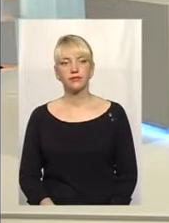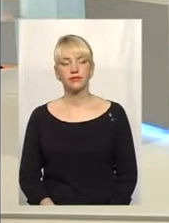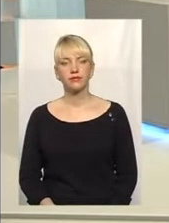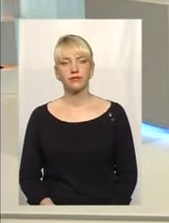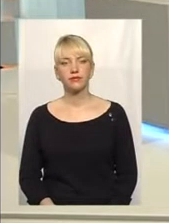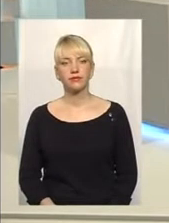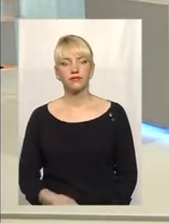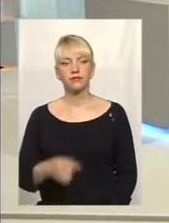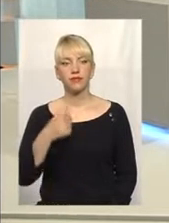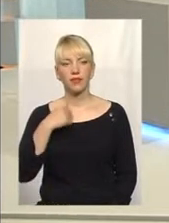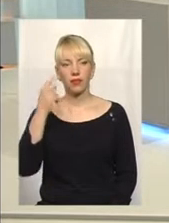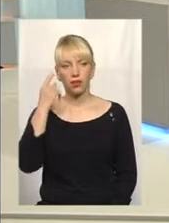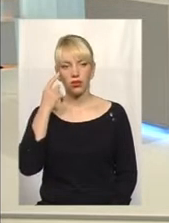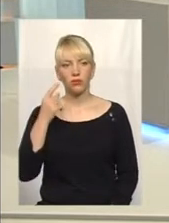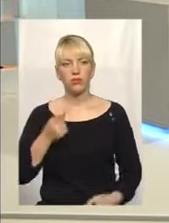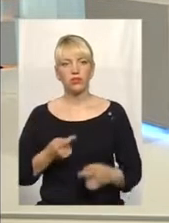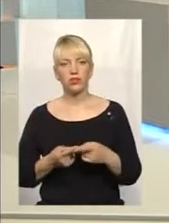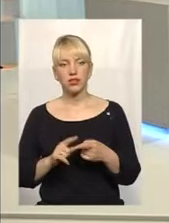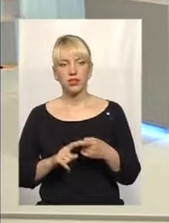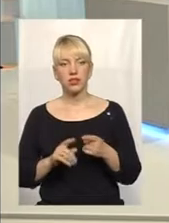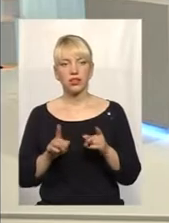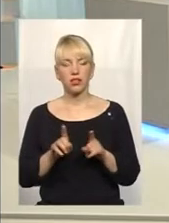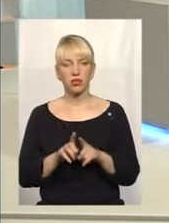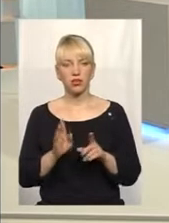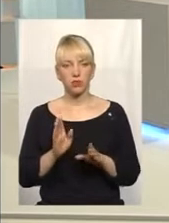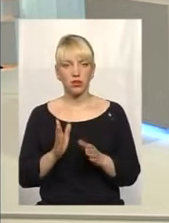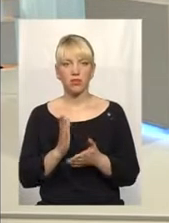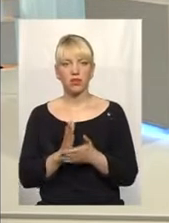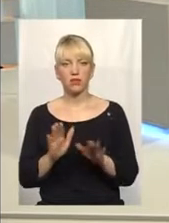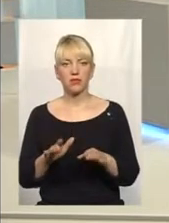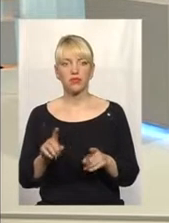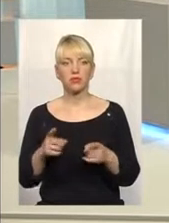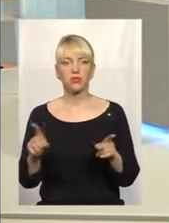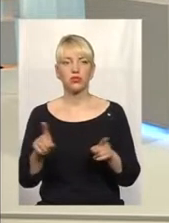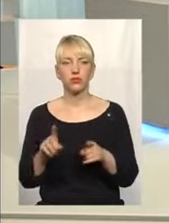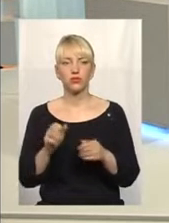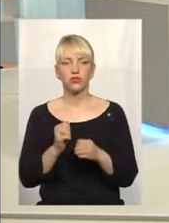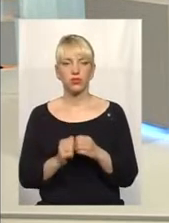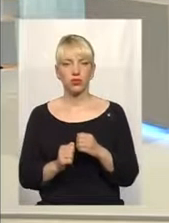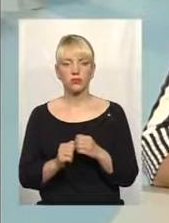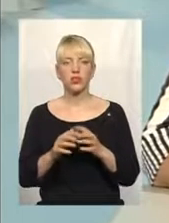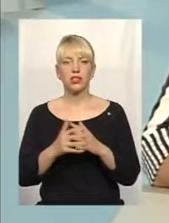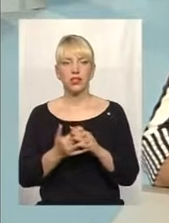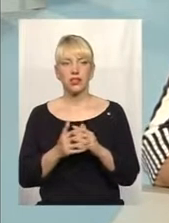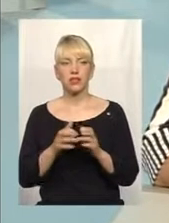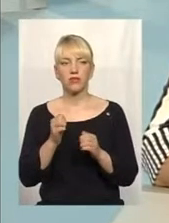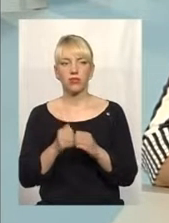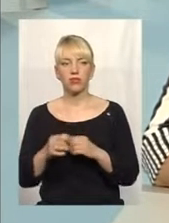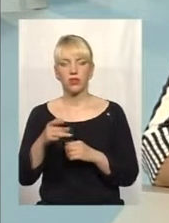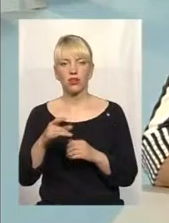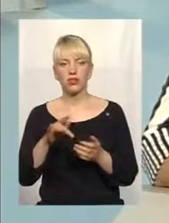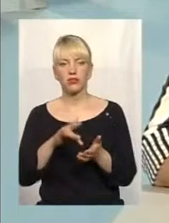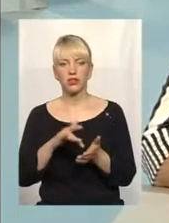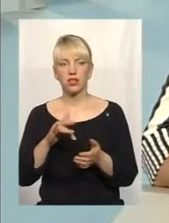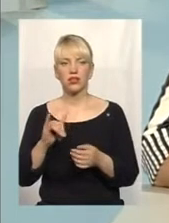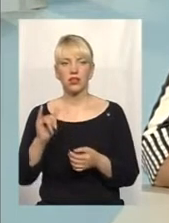Я думаю, що, звичайно, це також буде мати місце, тому що в кожному селі, в районному центрі і